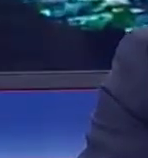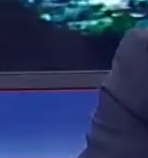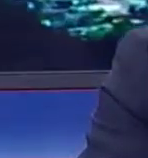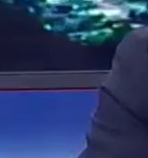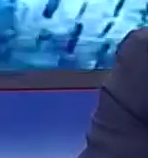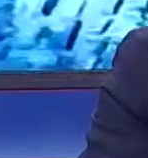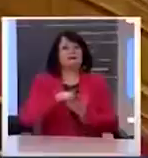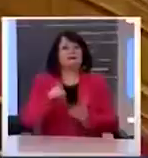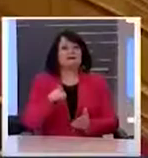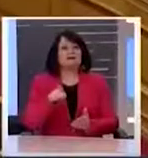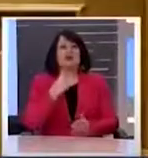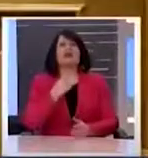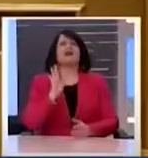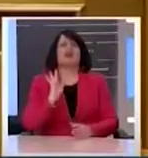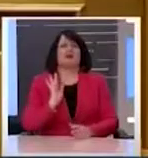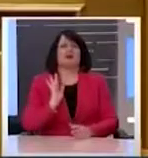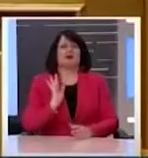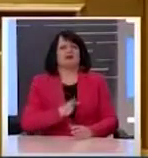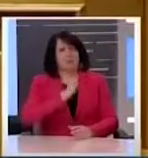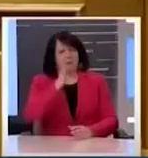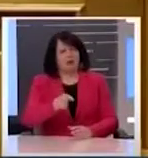οικονομία της Αμερικής. Μπήκατε στο Λευκό Οίκο